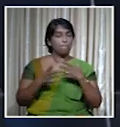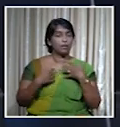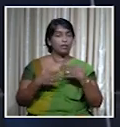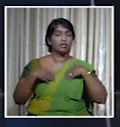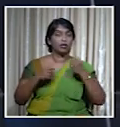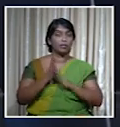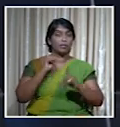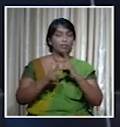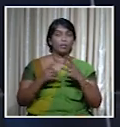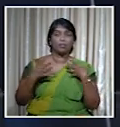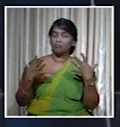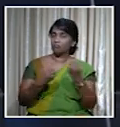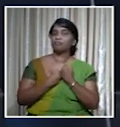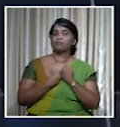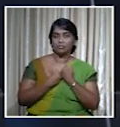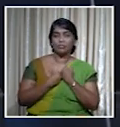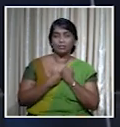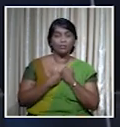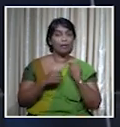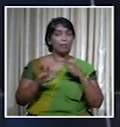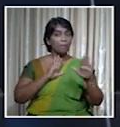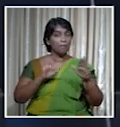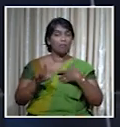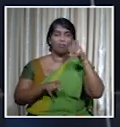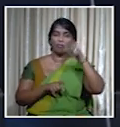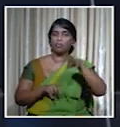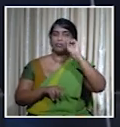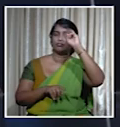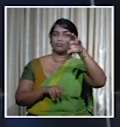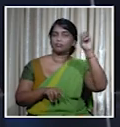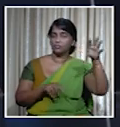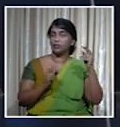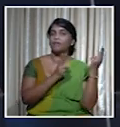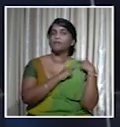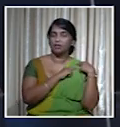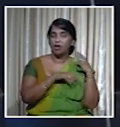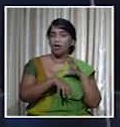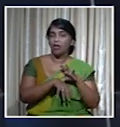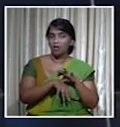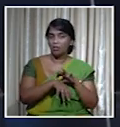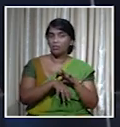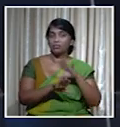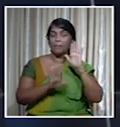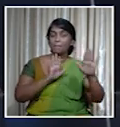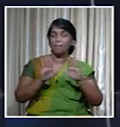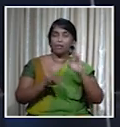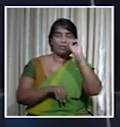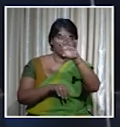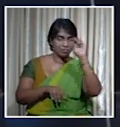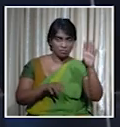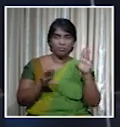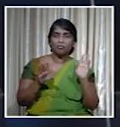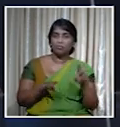සෞඛ්‍ය අමාත්‍යාංශයේ පරිපාලනය ඔවුන් හරහා මෙහෙවන්නේ. ඔවුන්ට අවශ්‍ය පුද්ගලයන්ව ඒ අදාළ රෝහල් වල පරිපාලන නිලධාරී පොට පත්